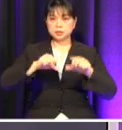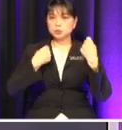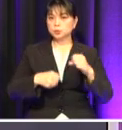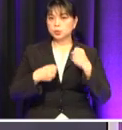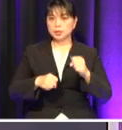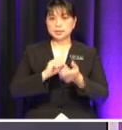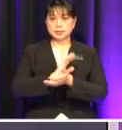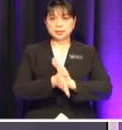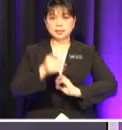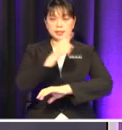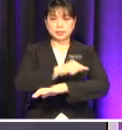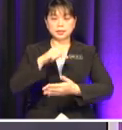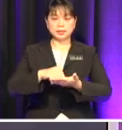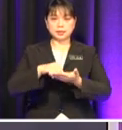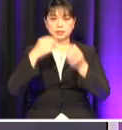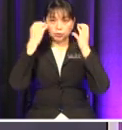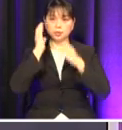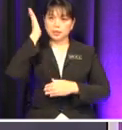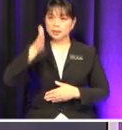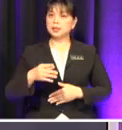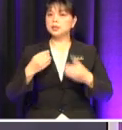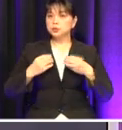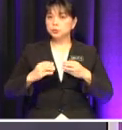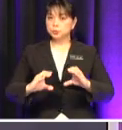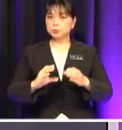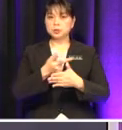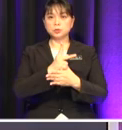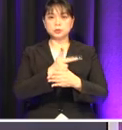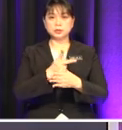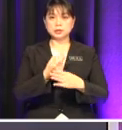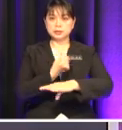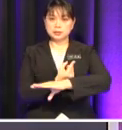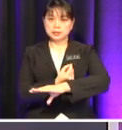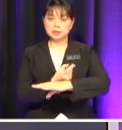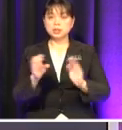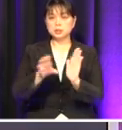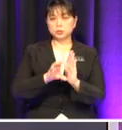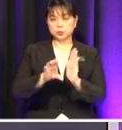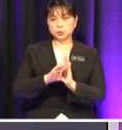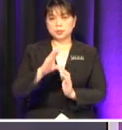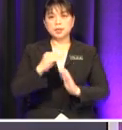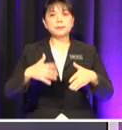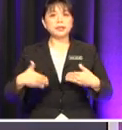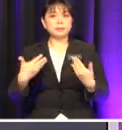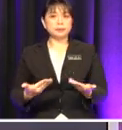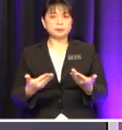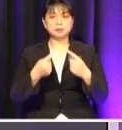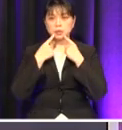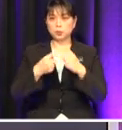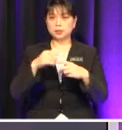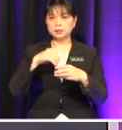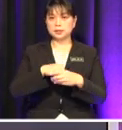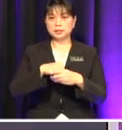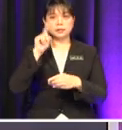hari ini saya akan coba berkonsi sedikit contoh dan bagaimana menjawabnya dalam